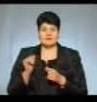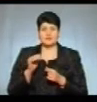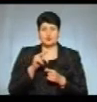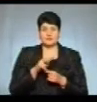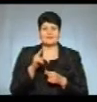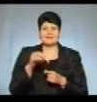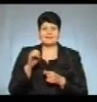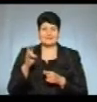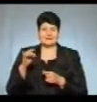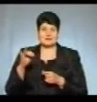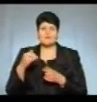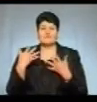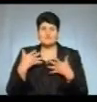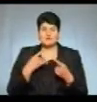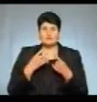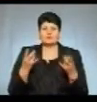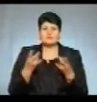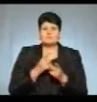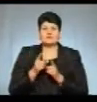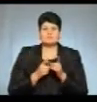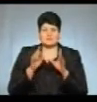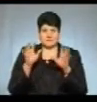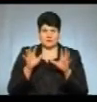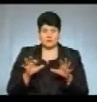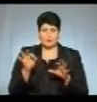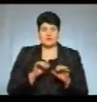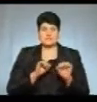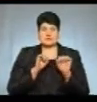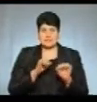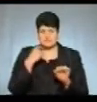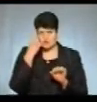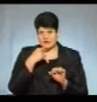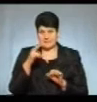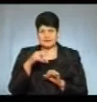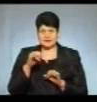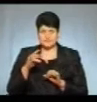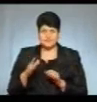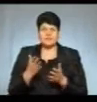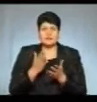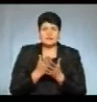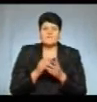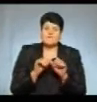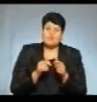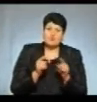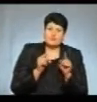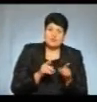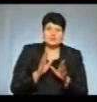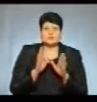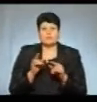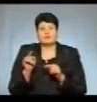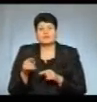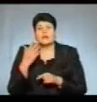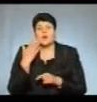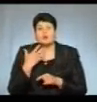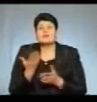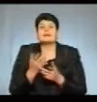вже говорила про те, що потрібні зміни до закону про захист персональних даних. Чи формуються вони, чи будуть вони, коли і